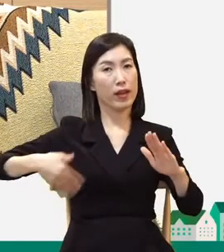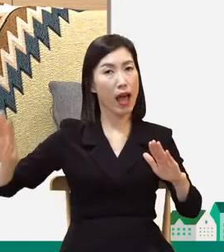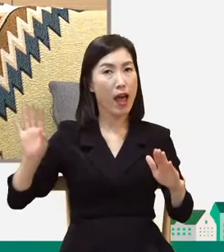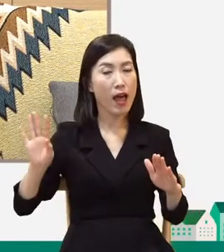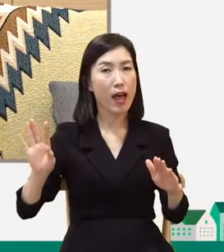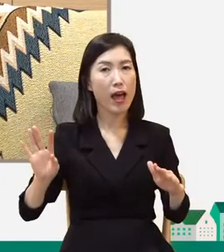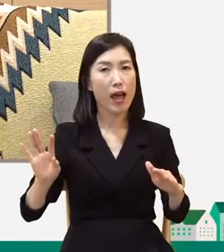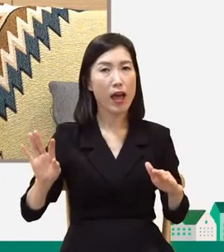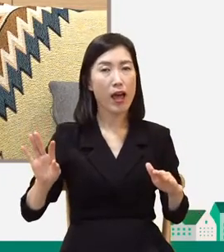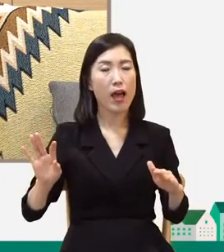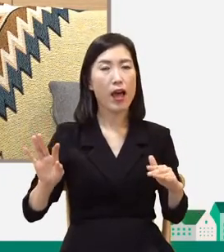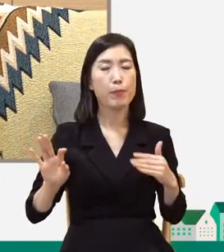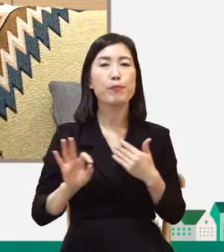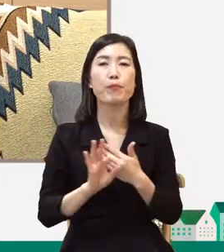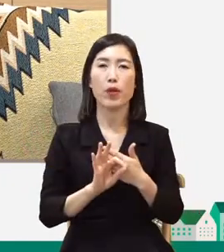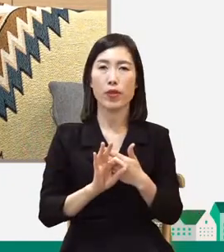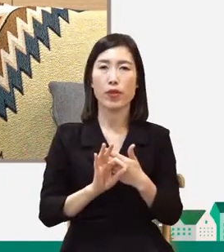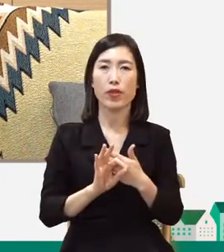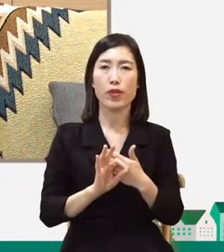약간의 길거리에 다닐 때